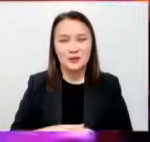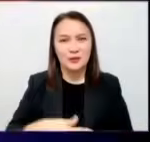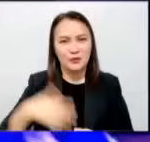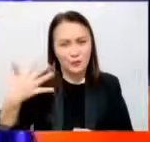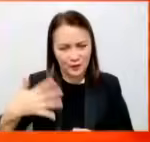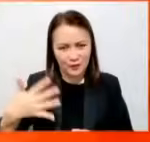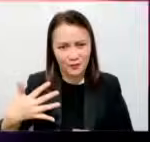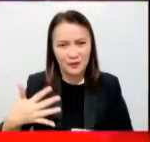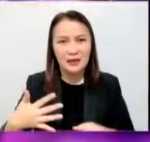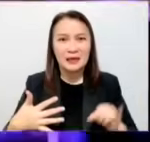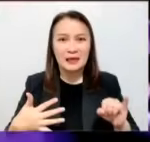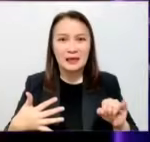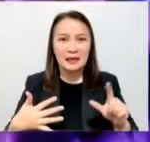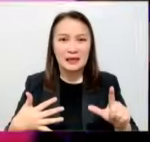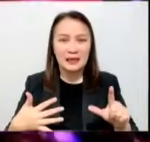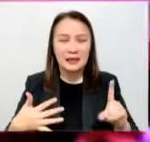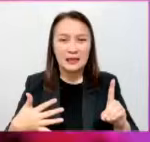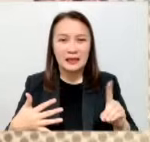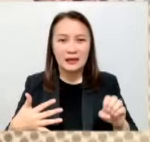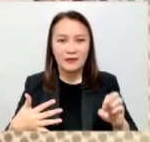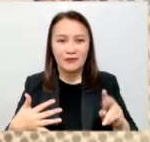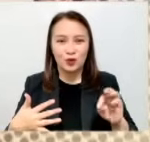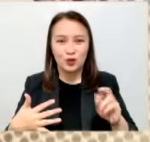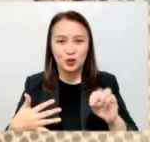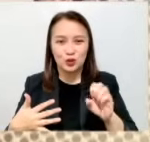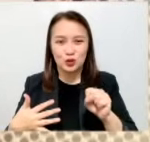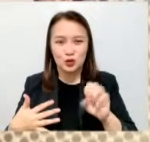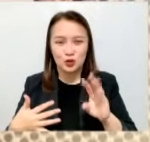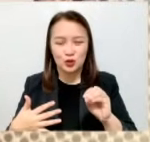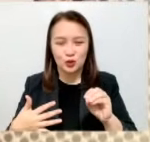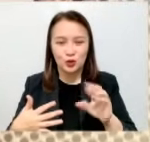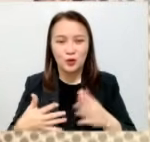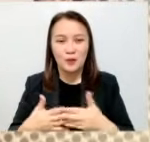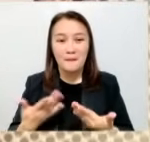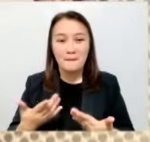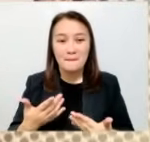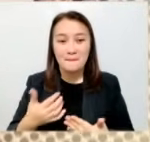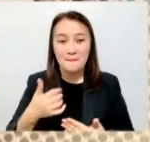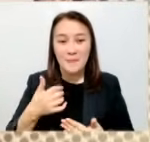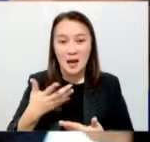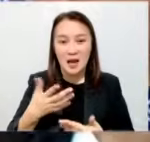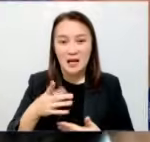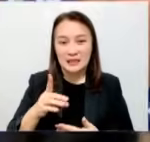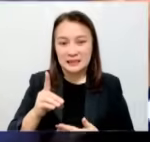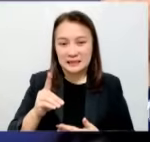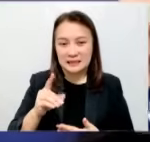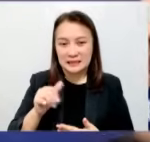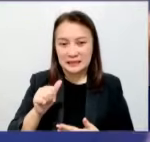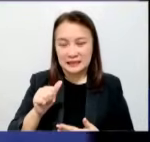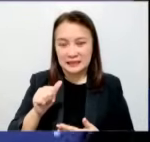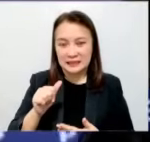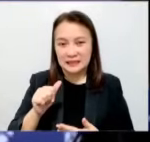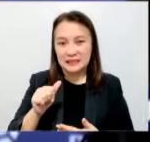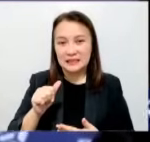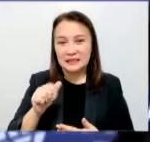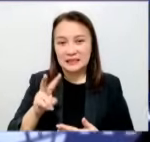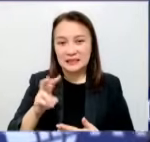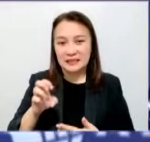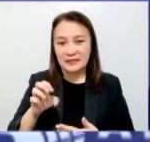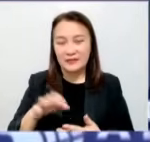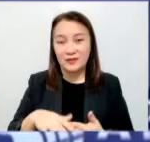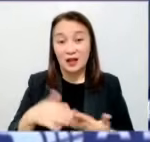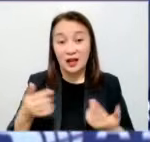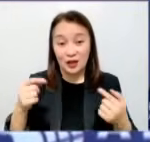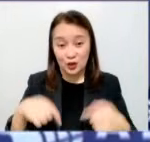Ildefonso na naman ang napasok sa liga. Pinili ng Northport Batang Pierre si Dave Ildefonso. Kasalukuyang nasa Rain or